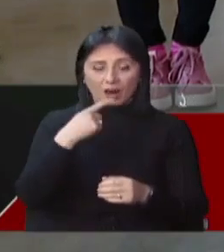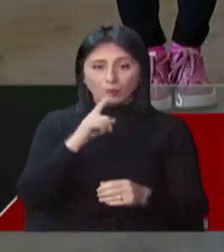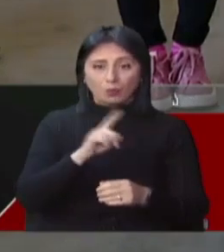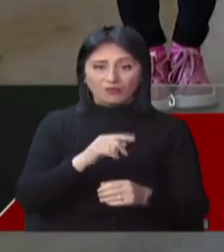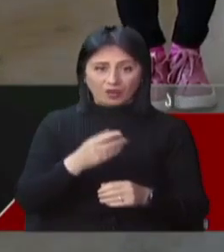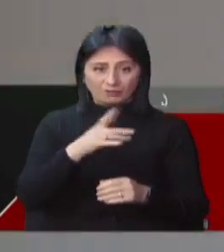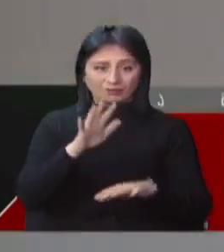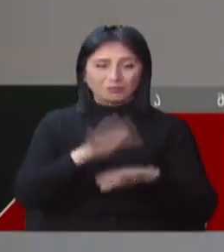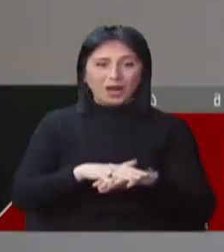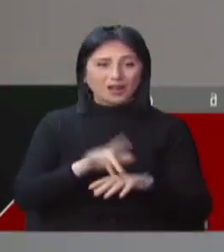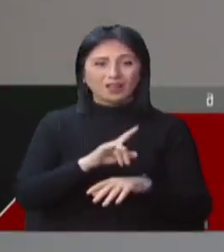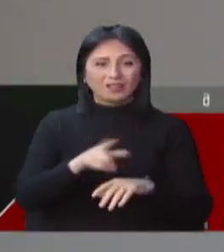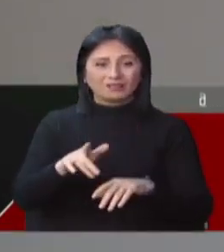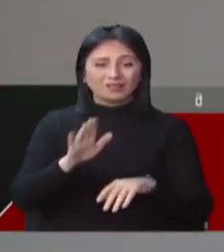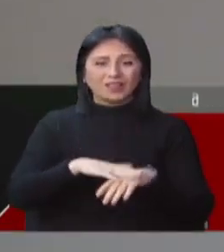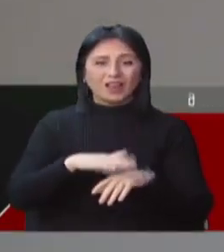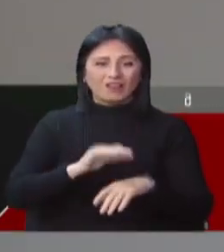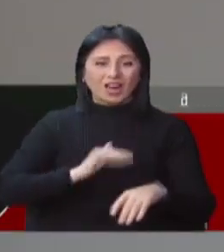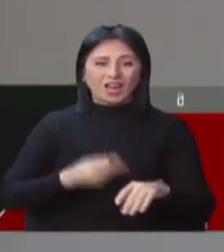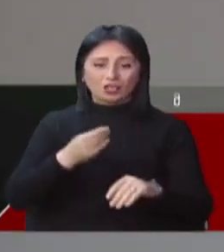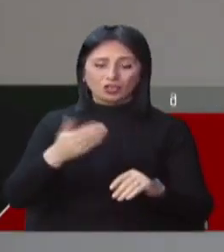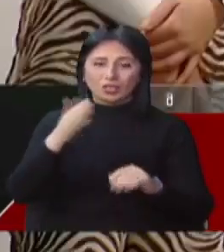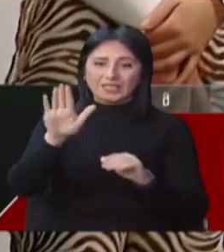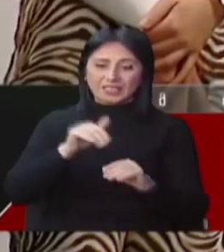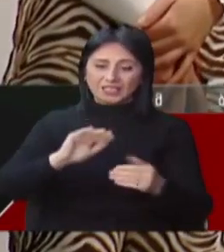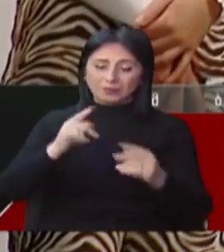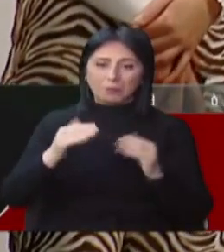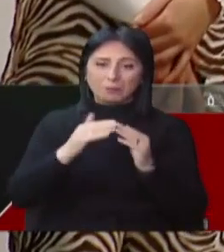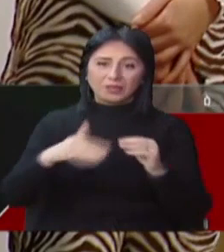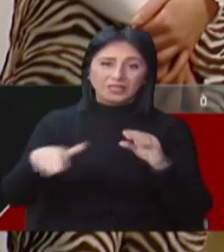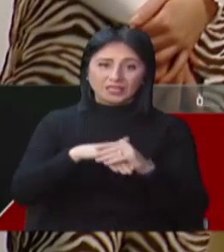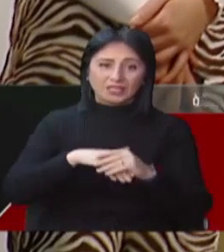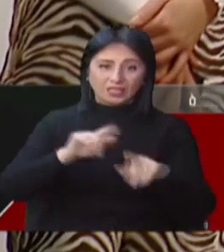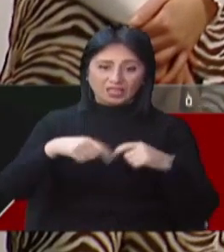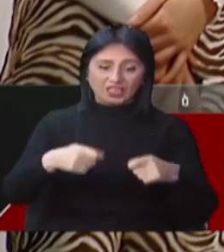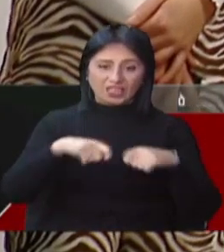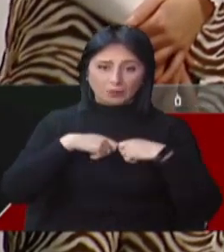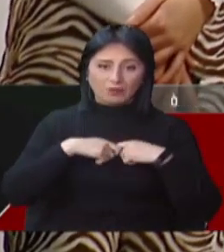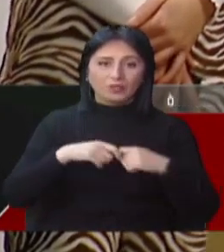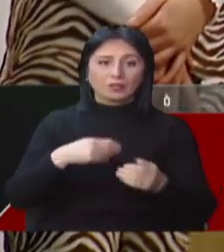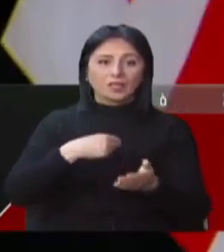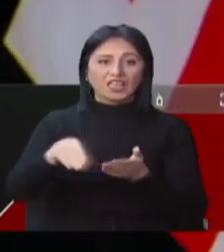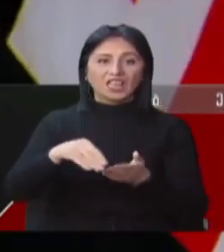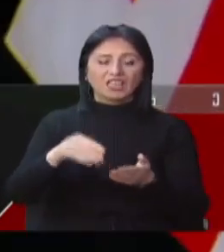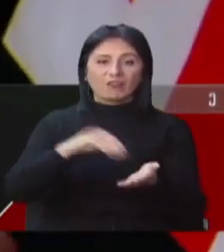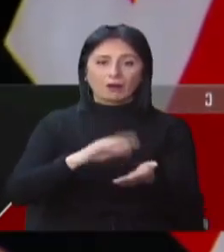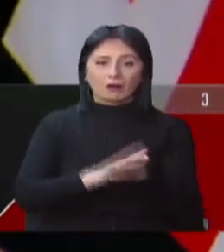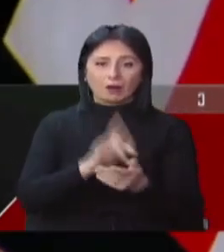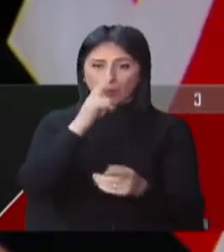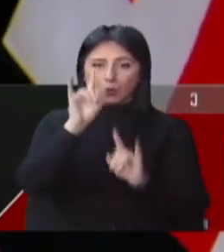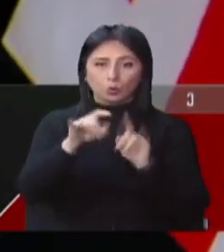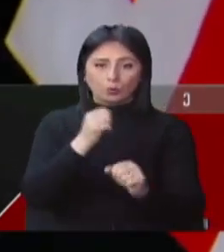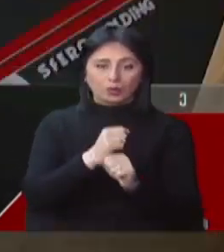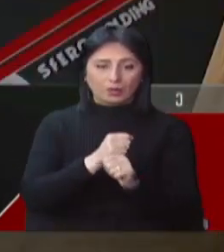რომ მევახშეებმა ბინის მფლობელებისგან ფულის სესხების სანაცვლოდ ბინები გადაიფორმეს და ნასყიდობა გამოსყიდვის ხელშეკრულება